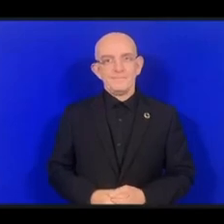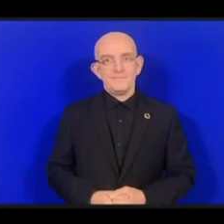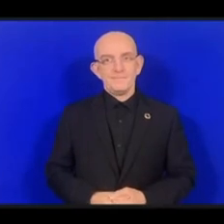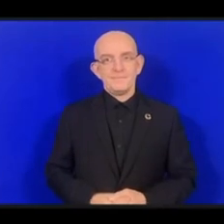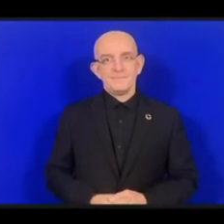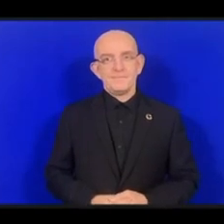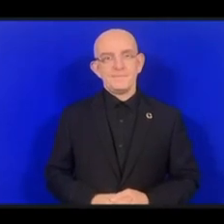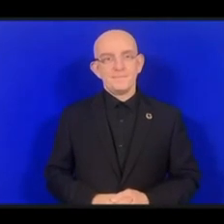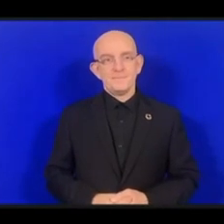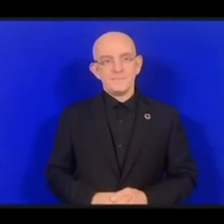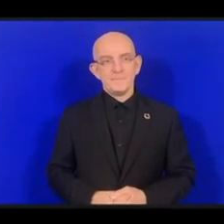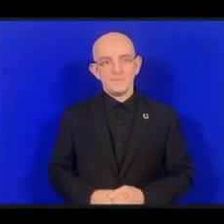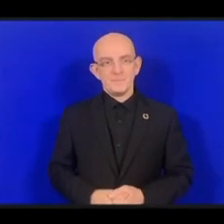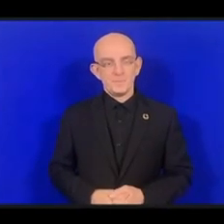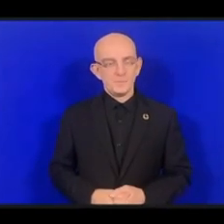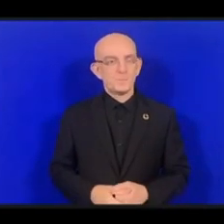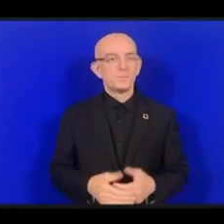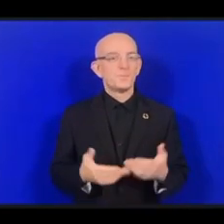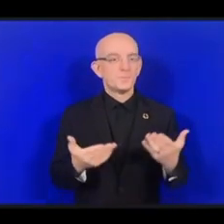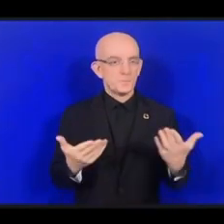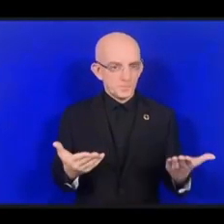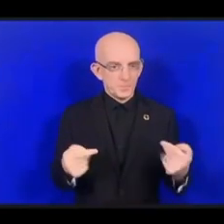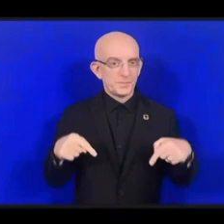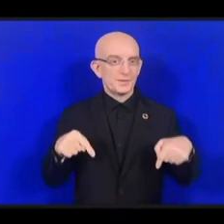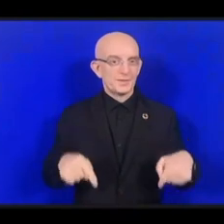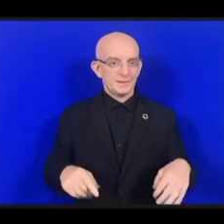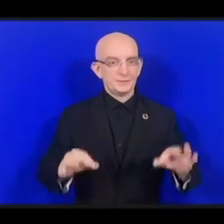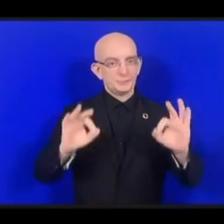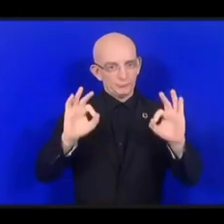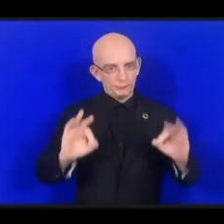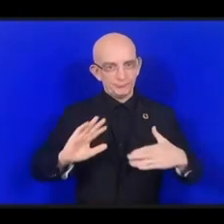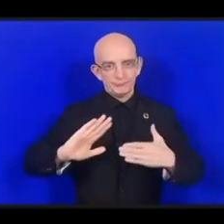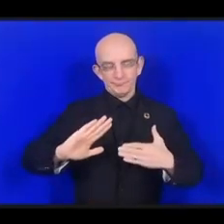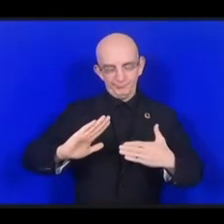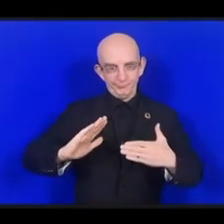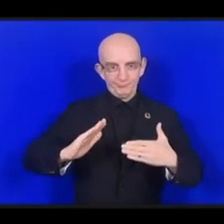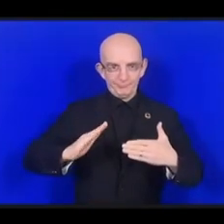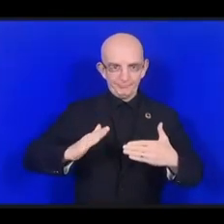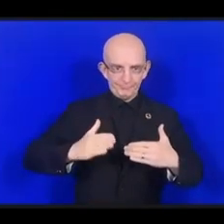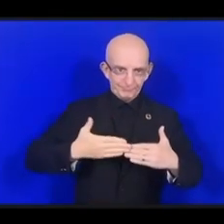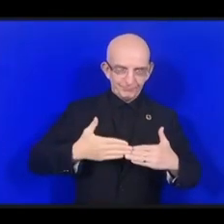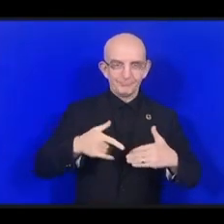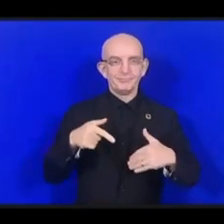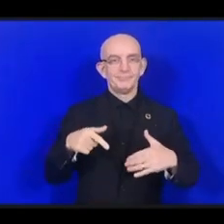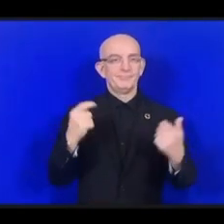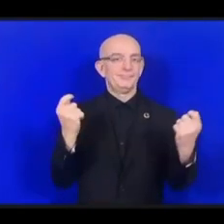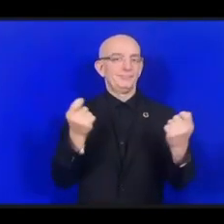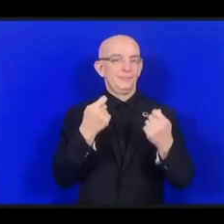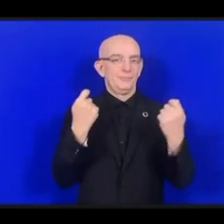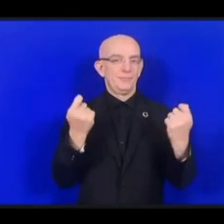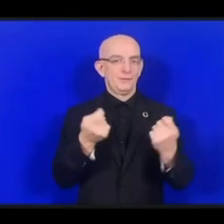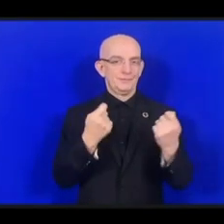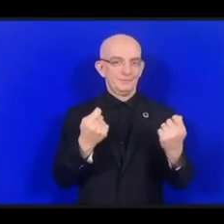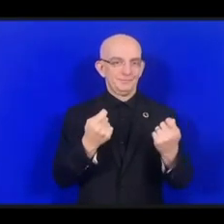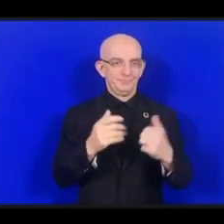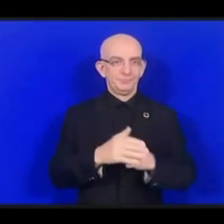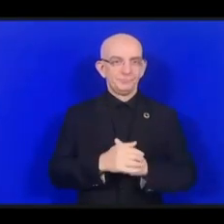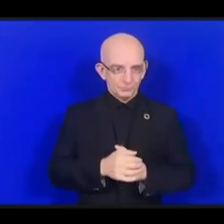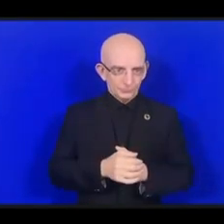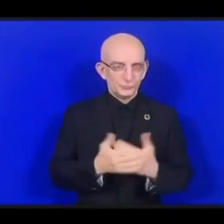excellence chers amis nous en sommes maintenant à la fin de la cérémonie de clôture je souhaite